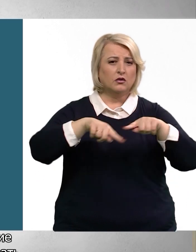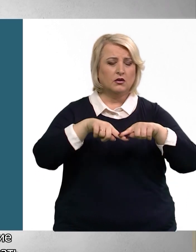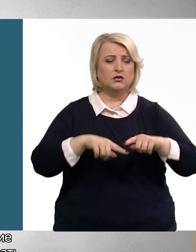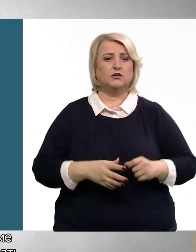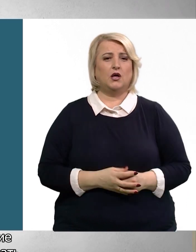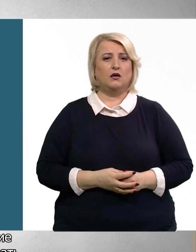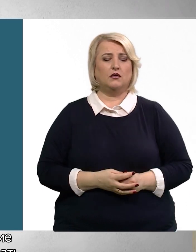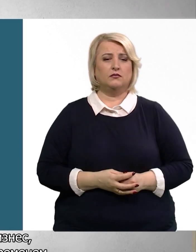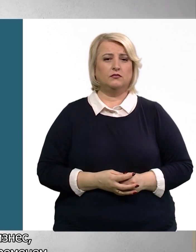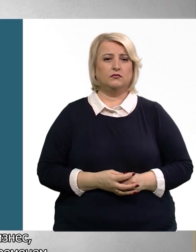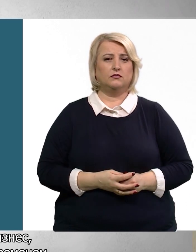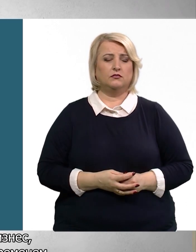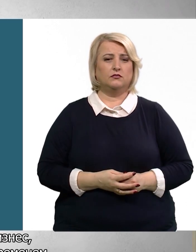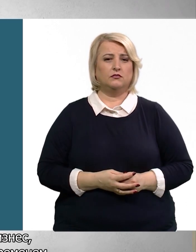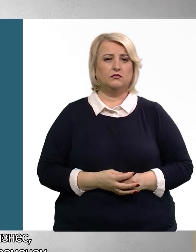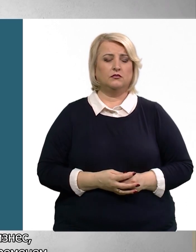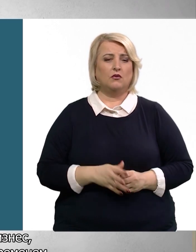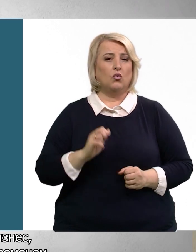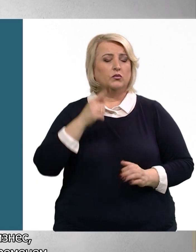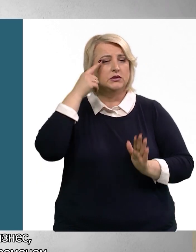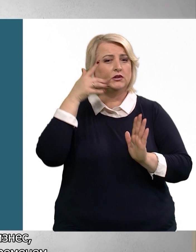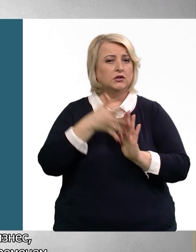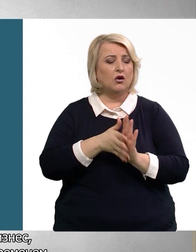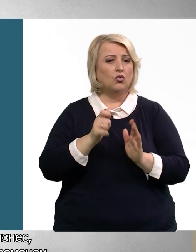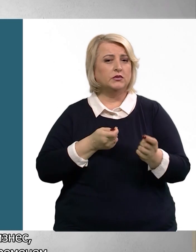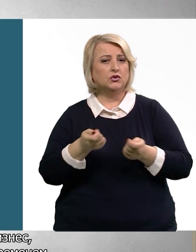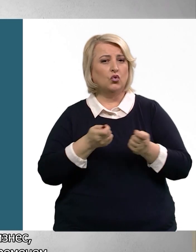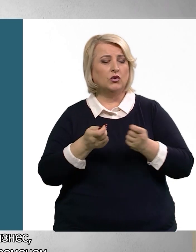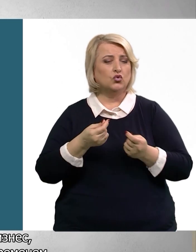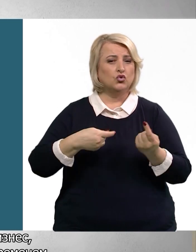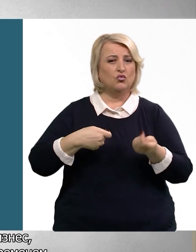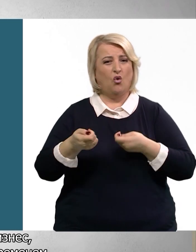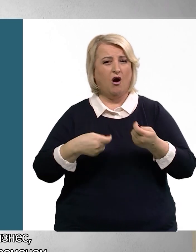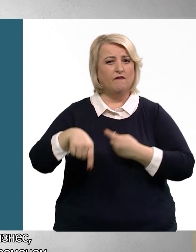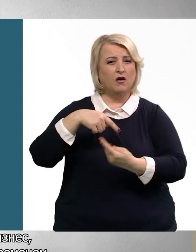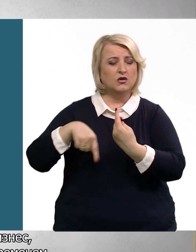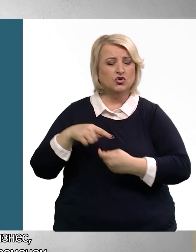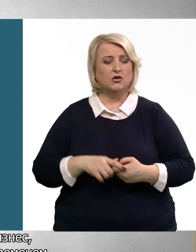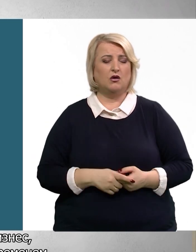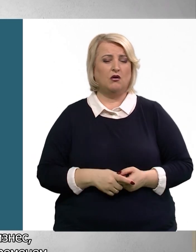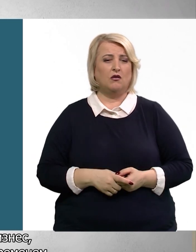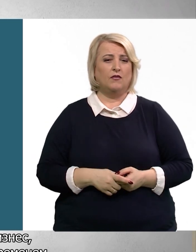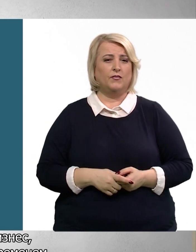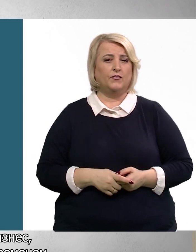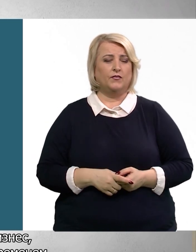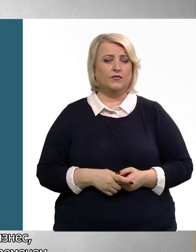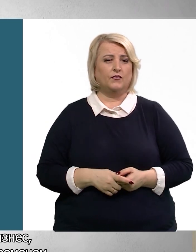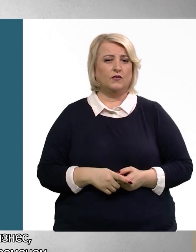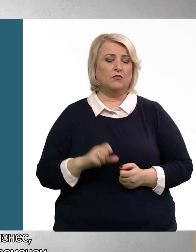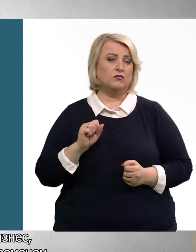planificarea, organizarea, modul a înțelege cum se conduce o afacere, modul în